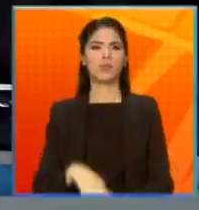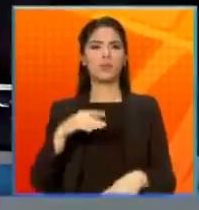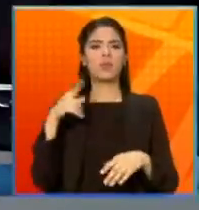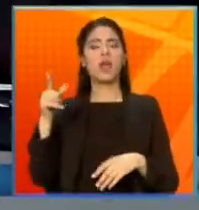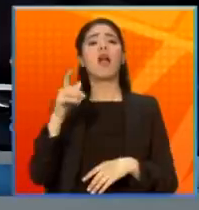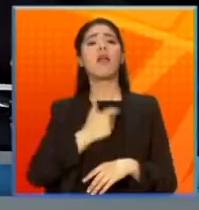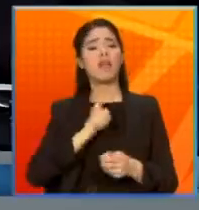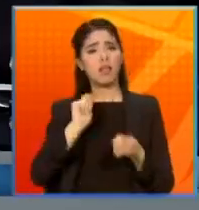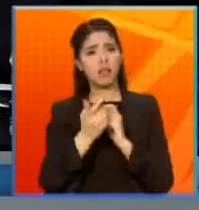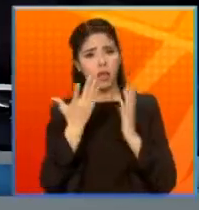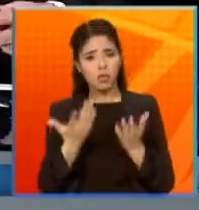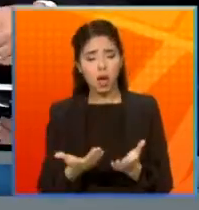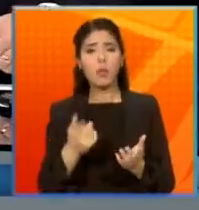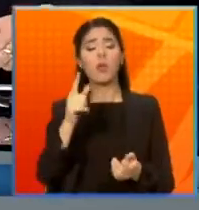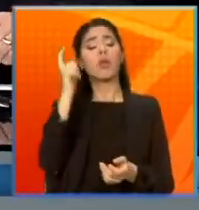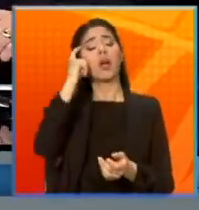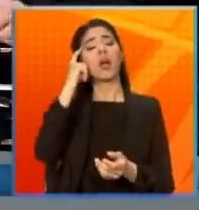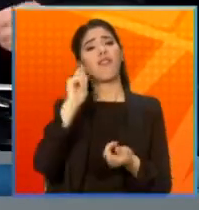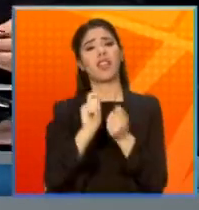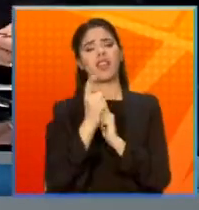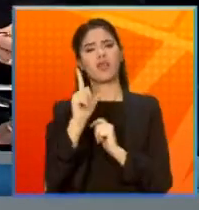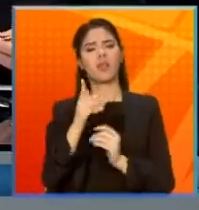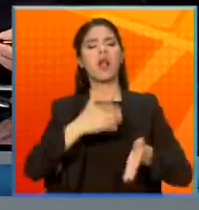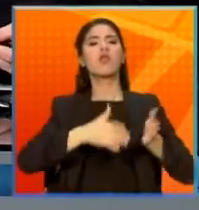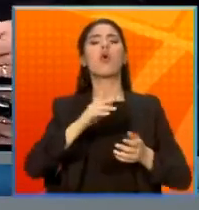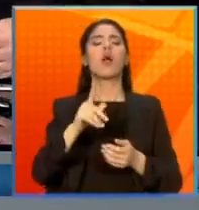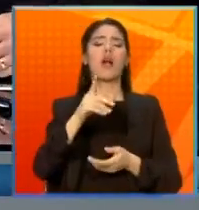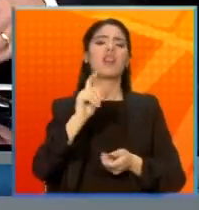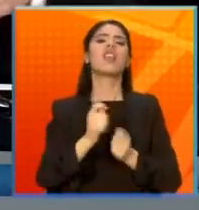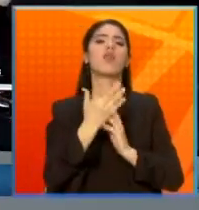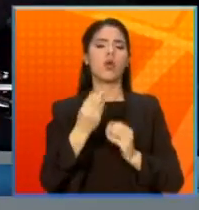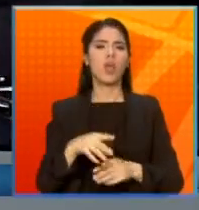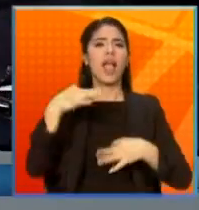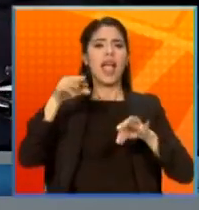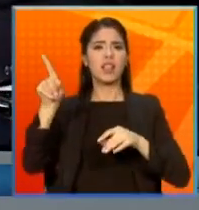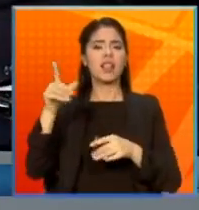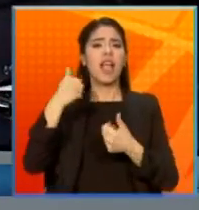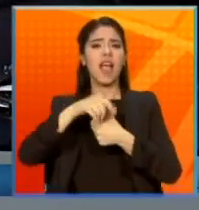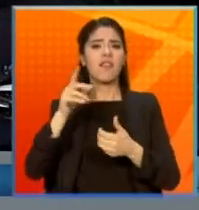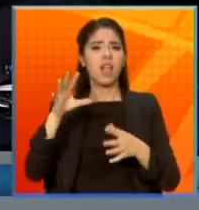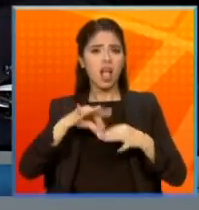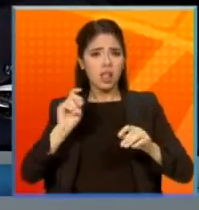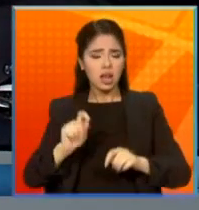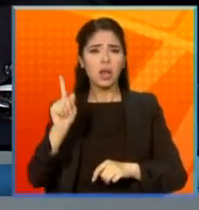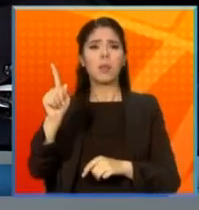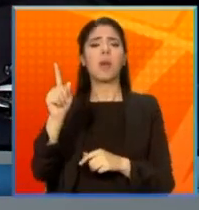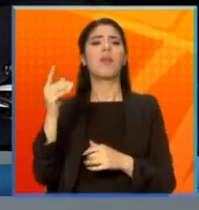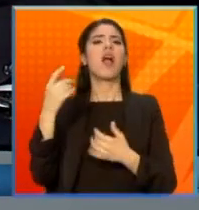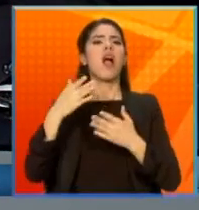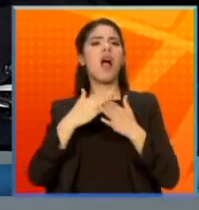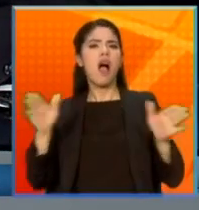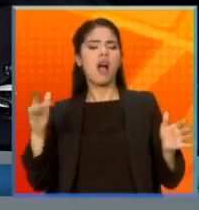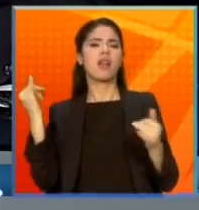Evet, yasalar değişiyor ama bu değişmedikçe sokakta da bir şey değişmeyecek gibi görünüyor. Eskişehir'de evlilik hazırlığı yapan bir çiftin ayrılık